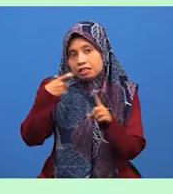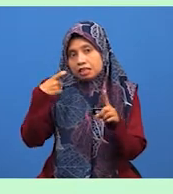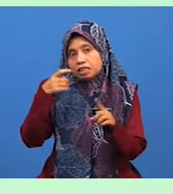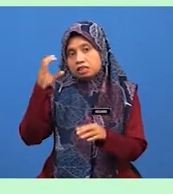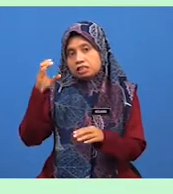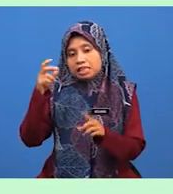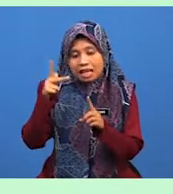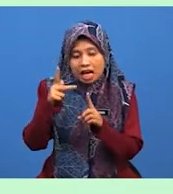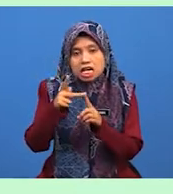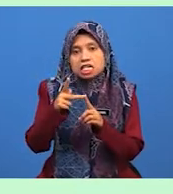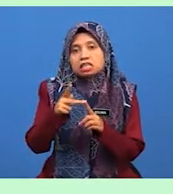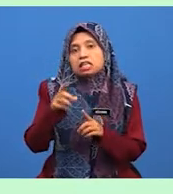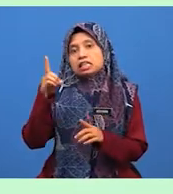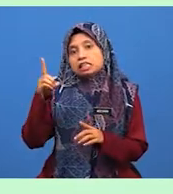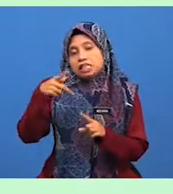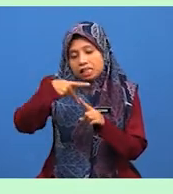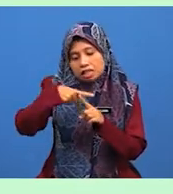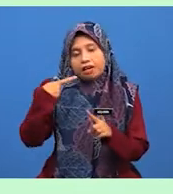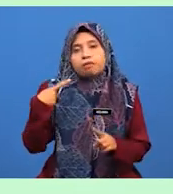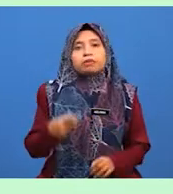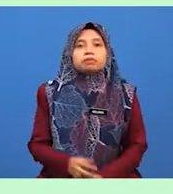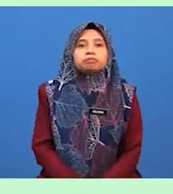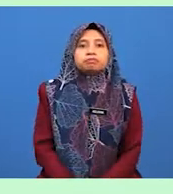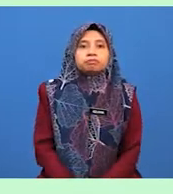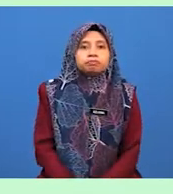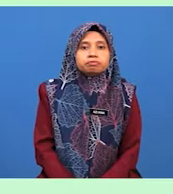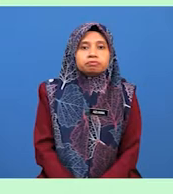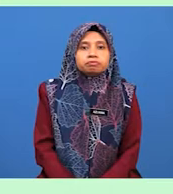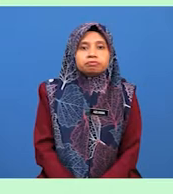ke dan D daripada.